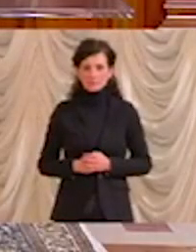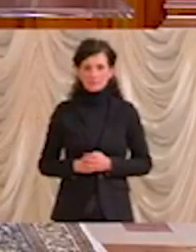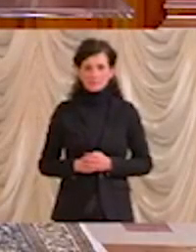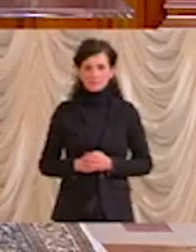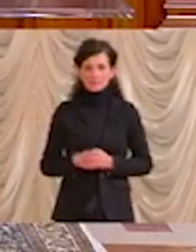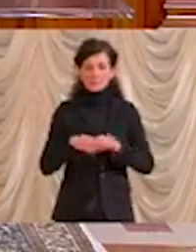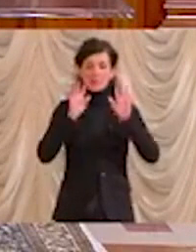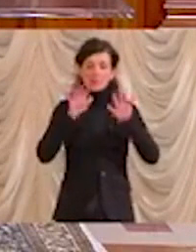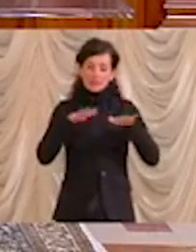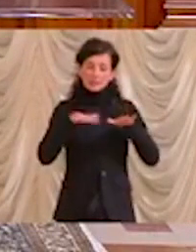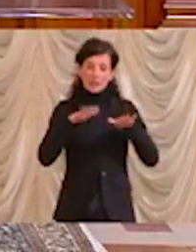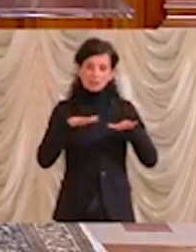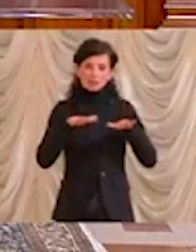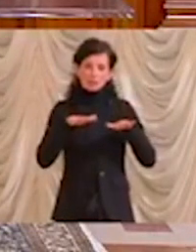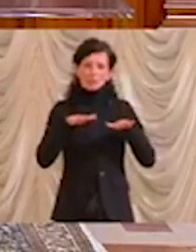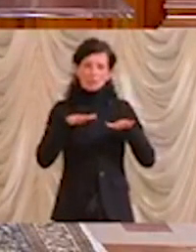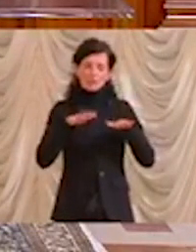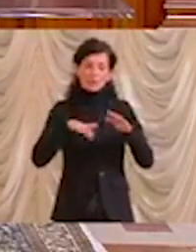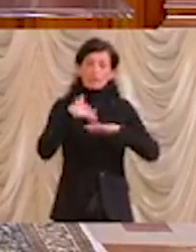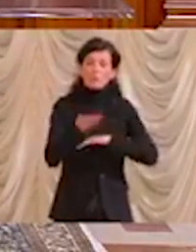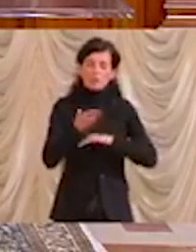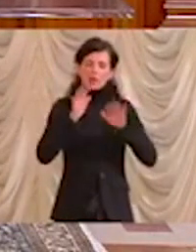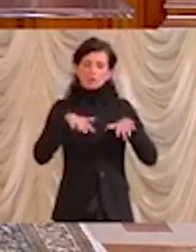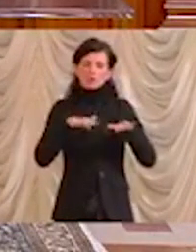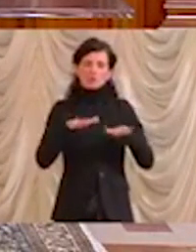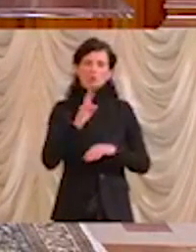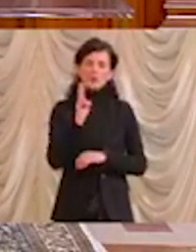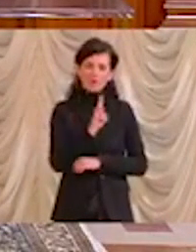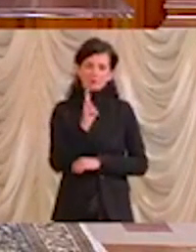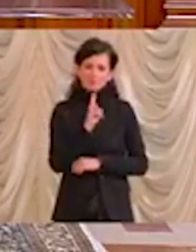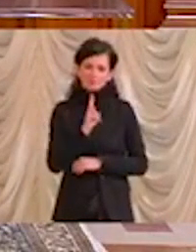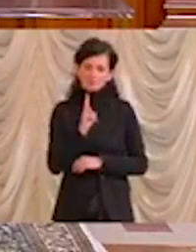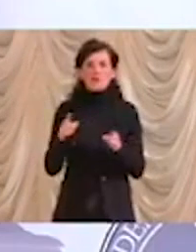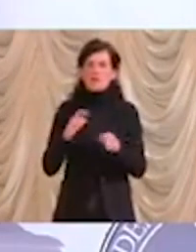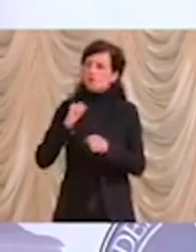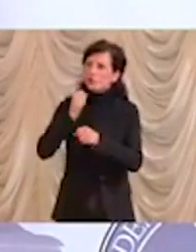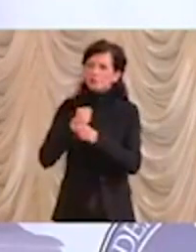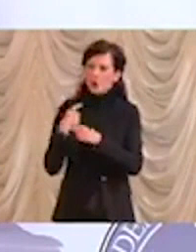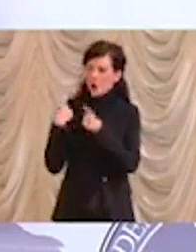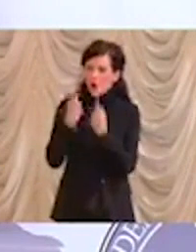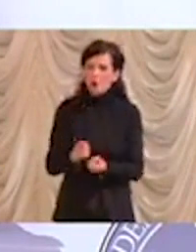sagt, Europa müsse gemeinsam auf den Coronavirus-Notstand antworten.